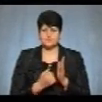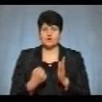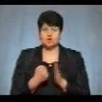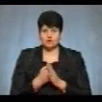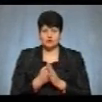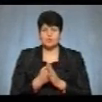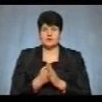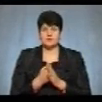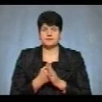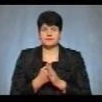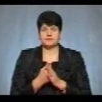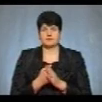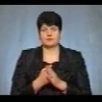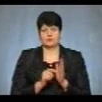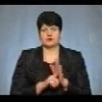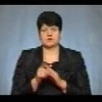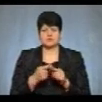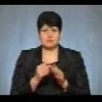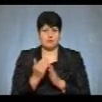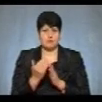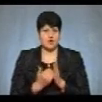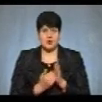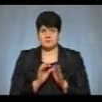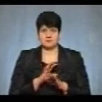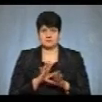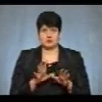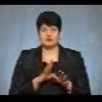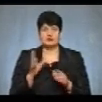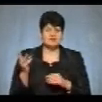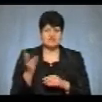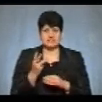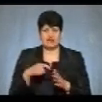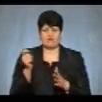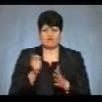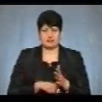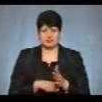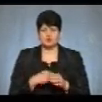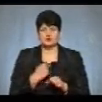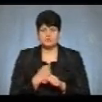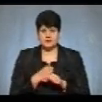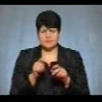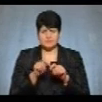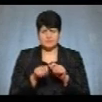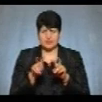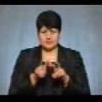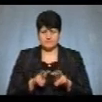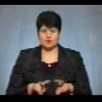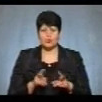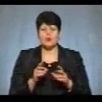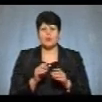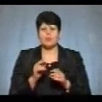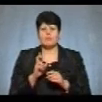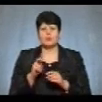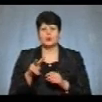запуску цієї програми не причетні. Всі три вони були вимкнуті. Зробили ми обслідування блоку, з якого була